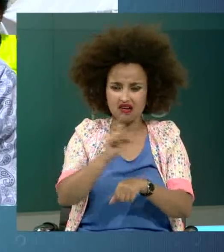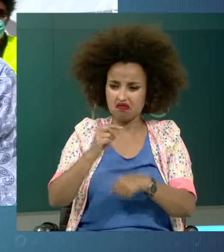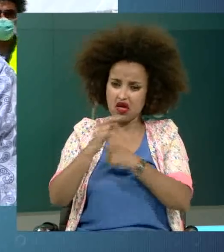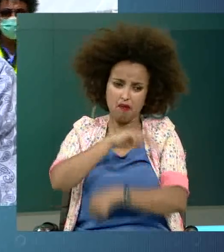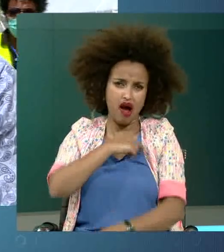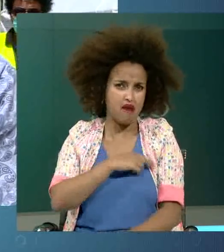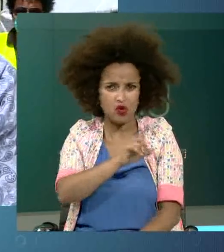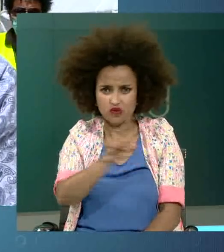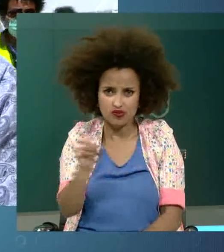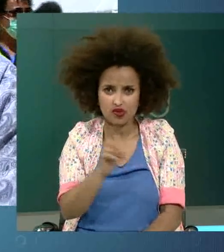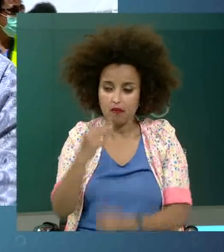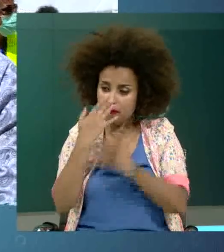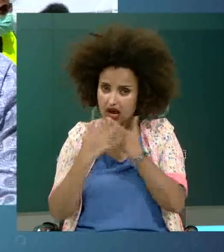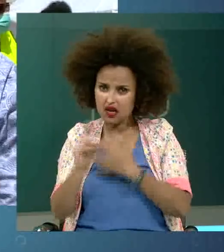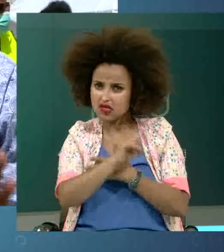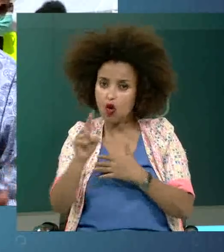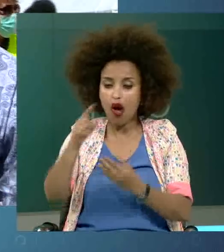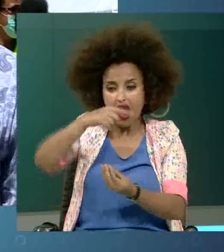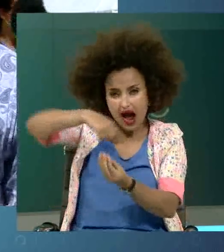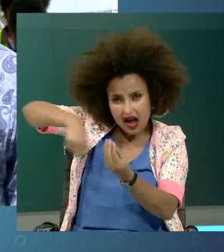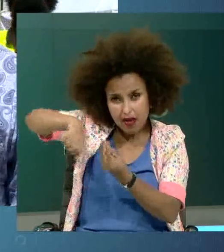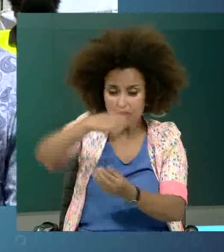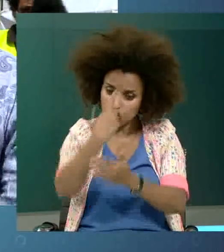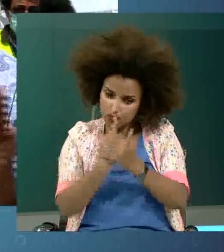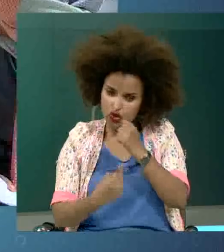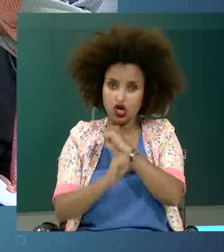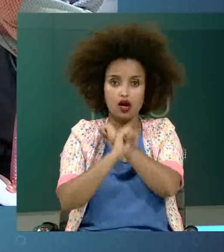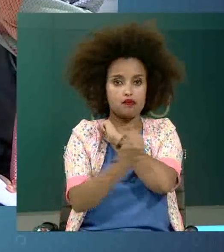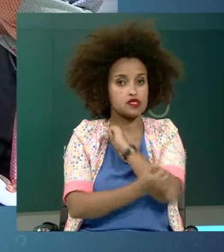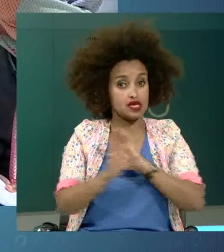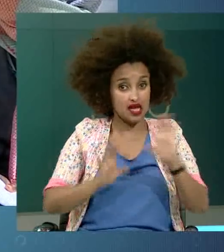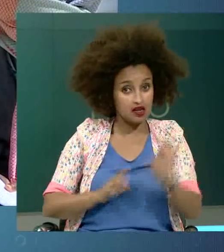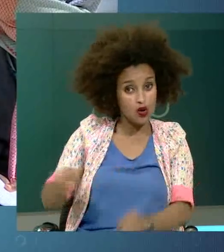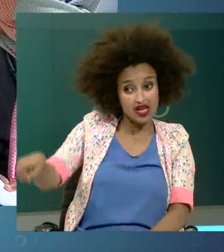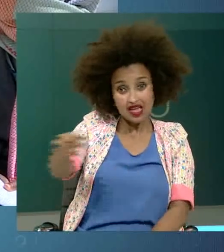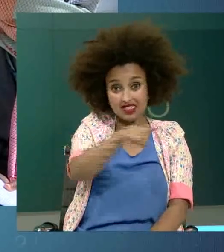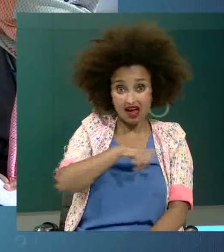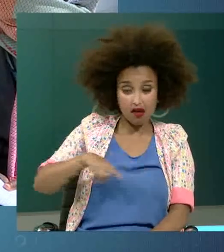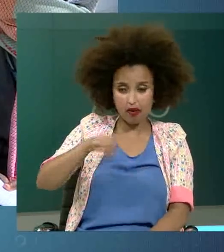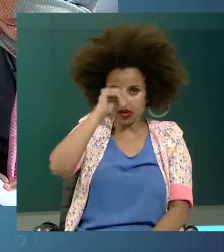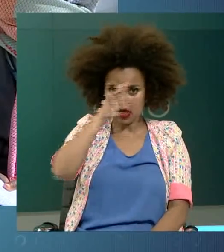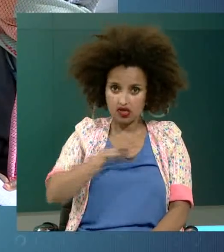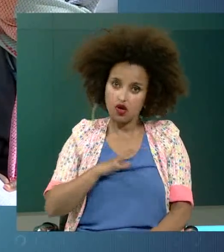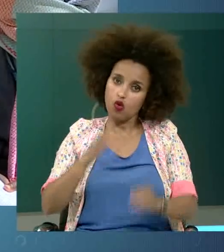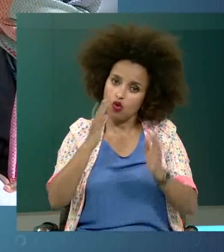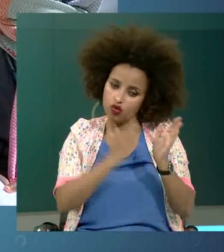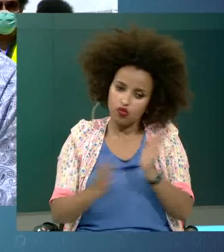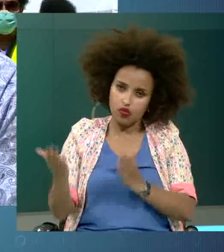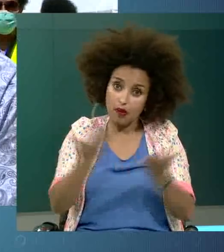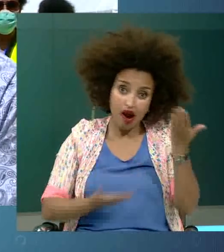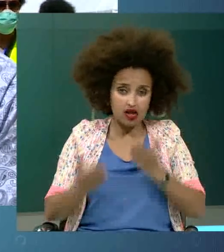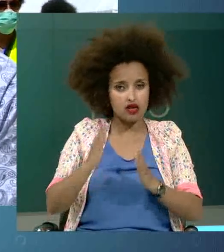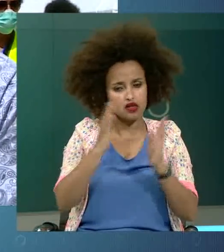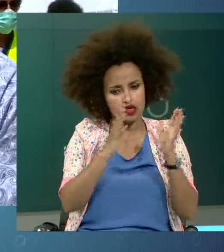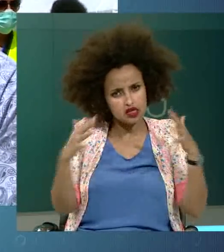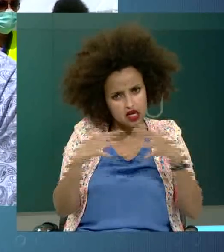ሳይሆን አንድ አካባቢና አካባቢያቸው መሰረት አድርገው እዛ አካባቢ ያለውን ማህበረሰብ ሰርቭ ለማድረግ ብቻ እየተደራጁ በበጎ ፈቃደኝነት